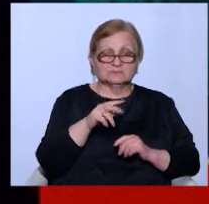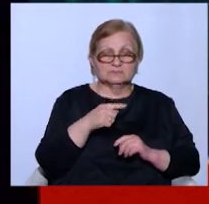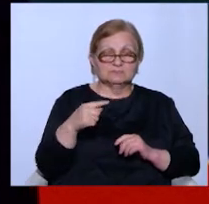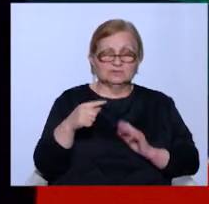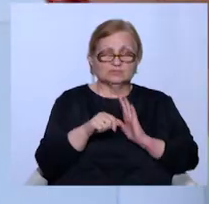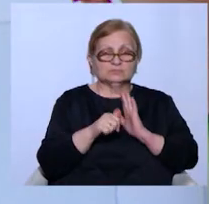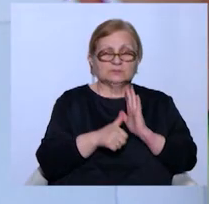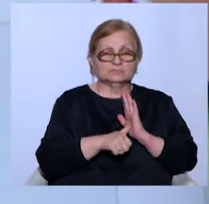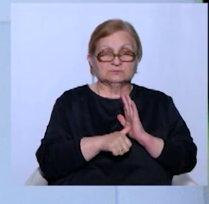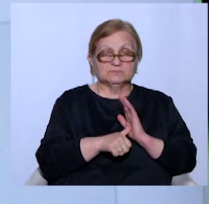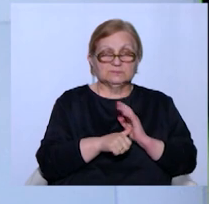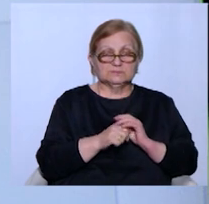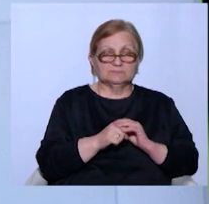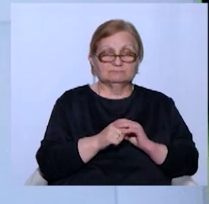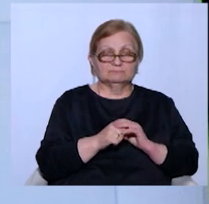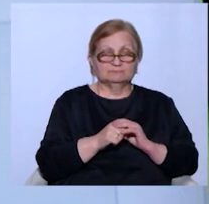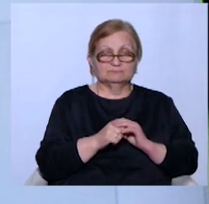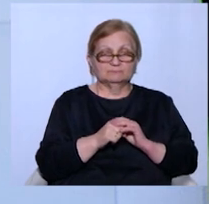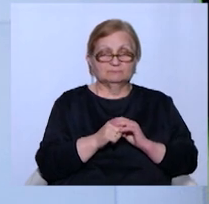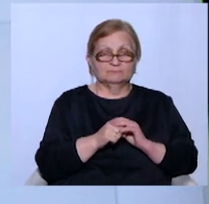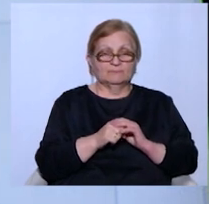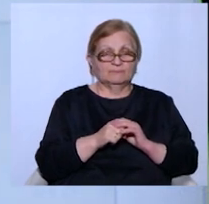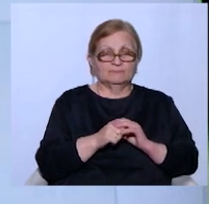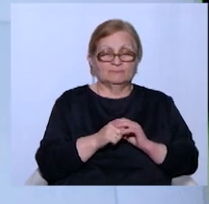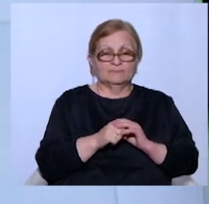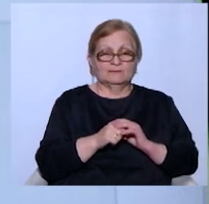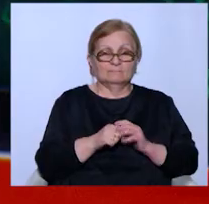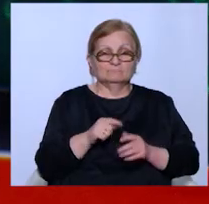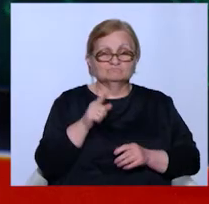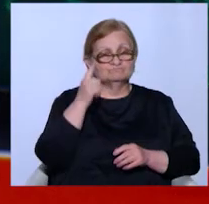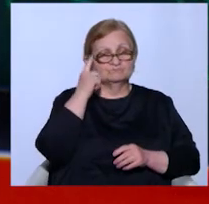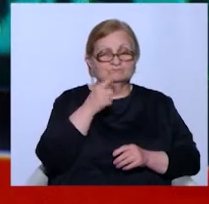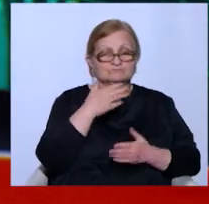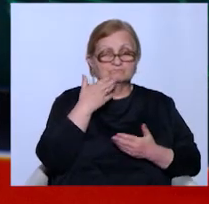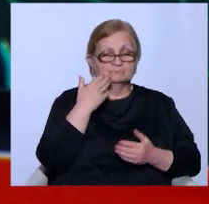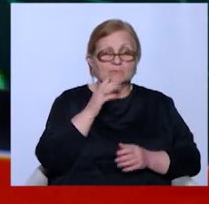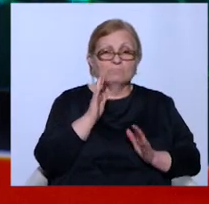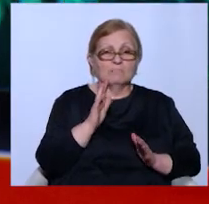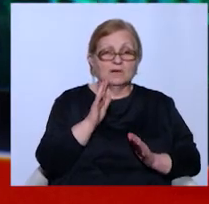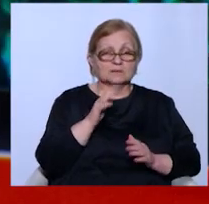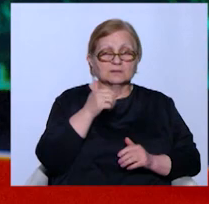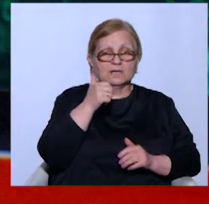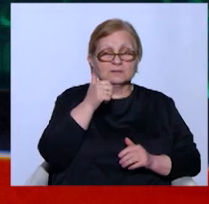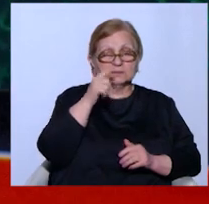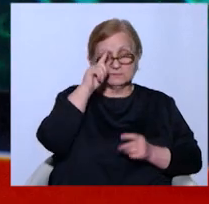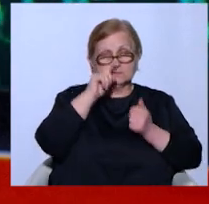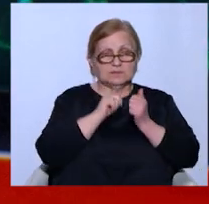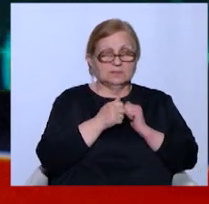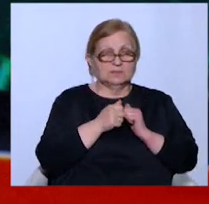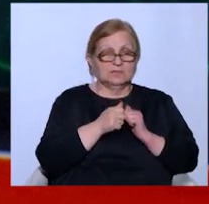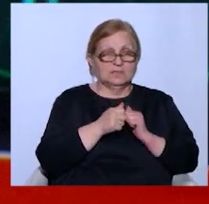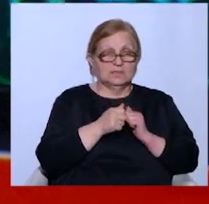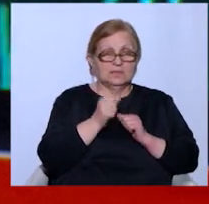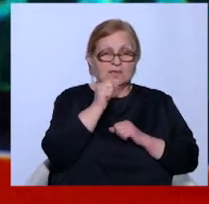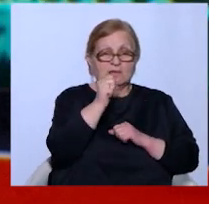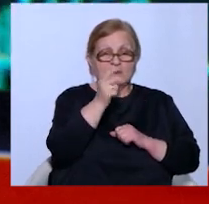მინუს 16. ხო, მე მგონი არაფერი რთული ამაში არ არის. ხო, ოღონდ ყოველთვის დაიმახსოვრეთ ერთი რამ. ნახეთ